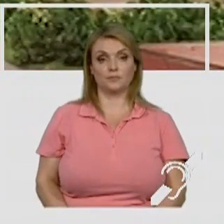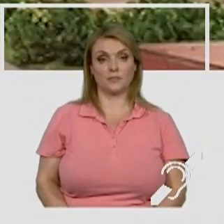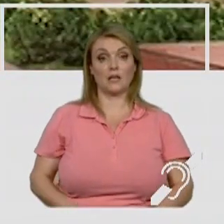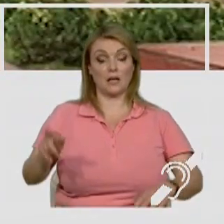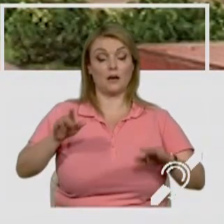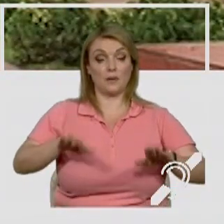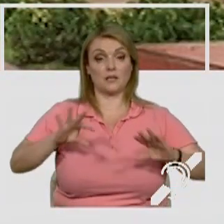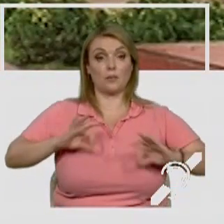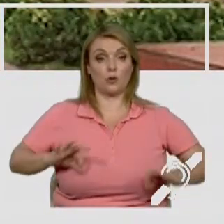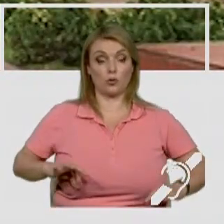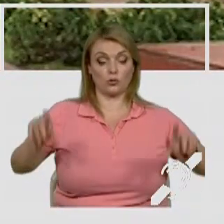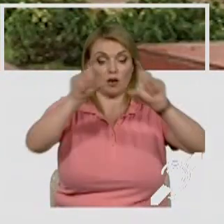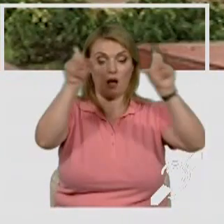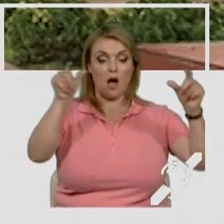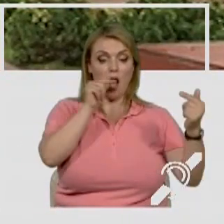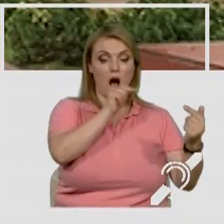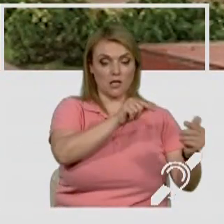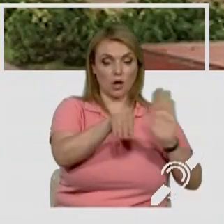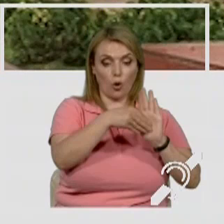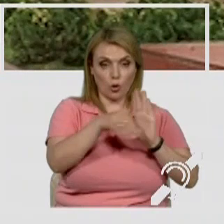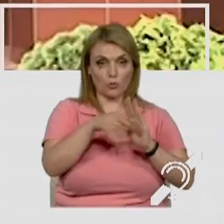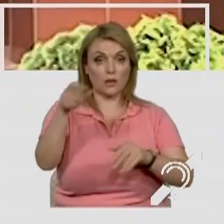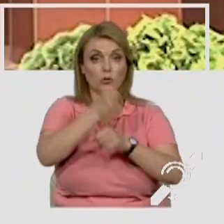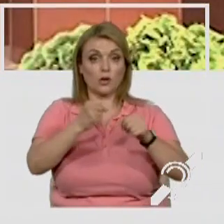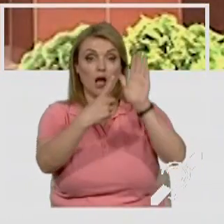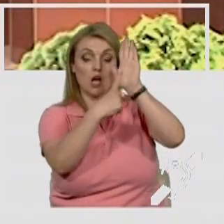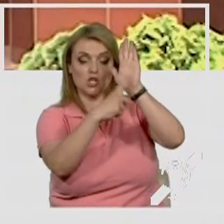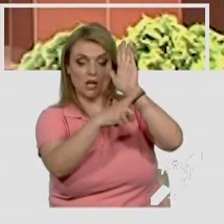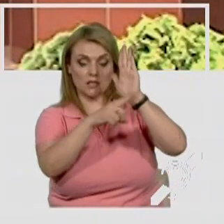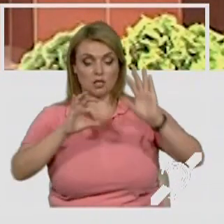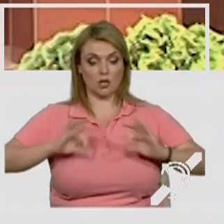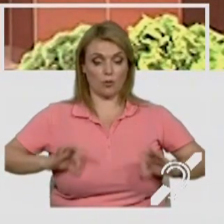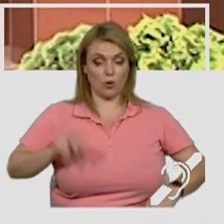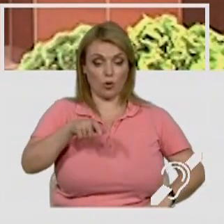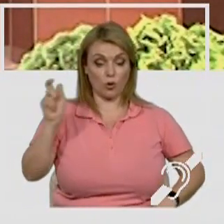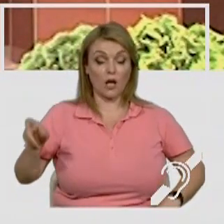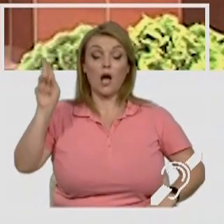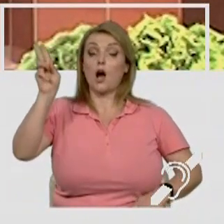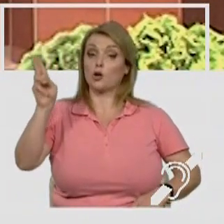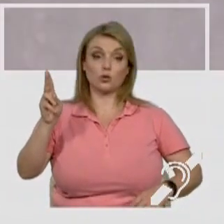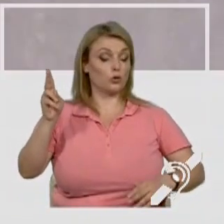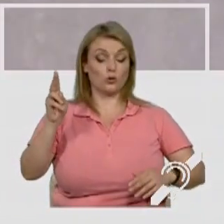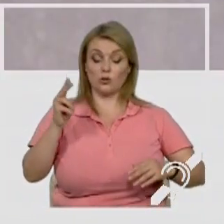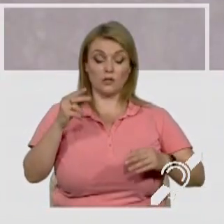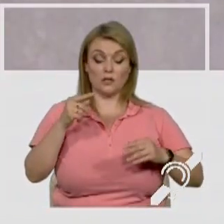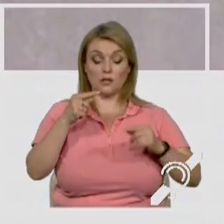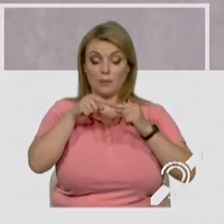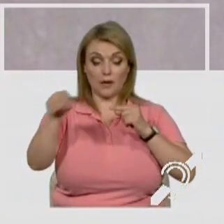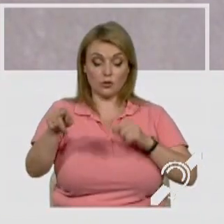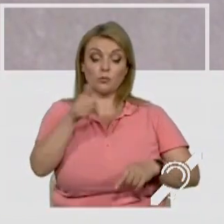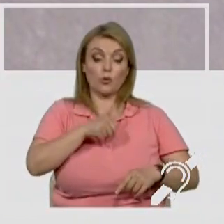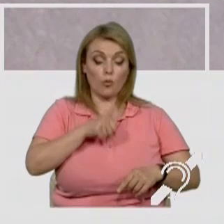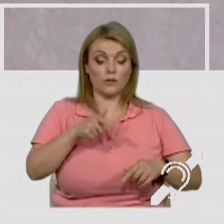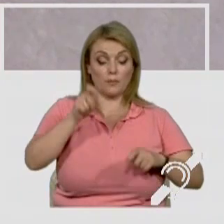La Procuratura Anticorupție activează peste 60 de procurori. Cei care vor pica evaluarea Comisiei Veting nu vor mai putea activa